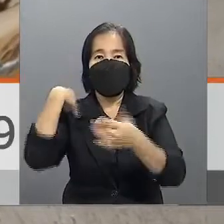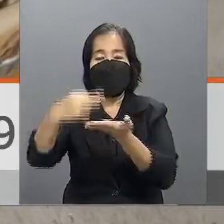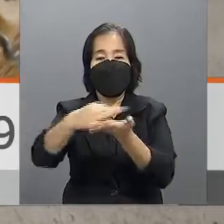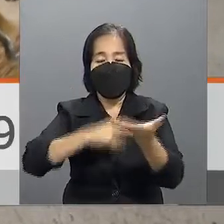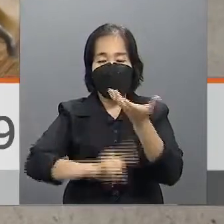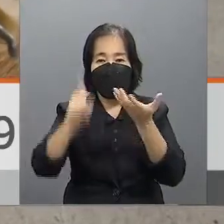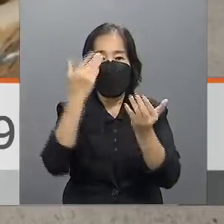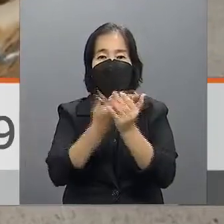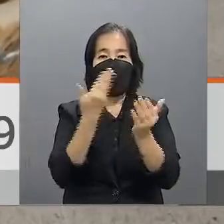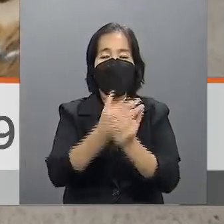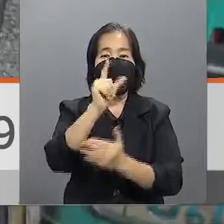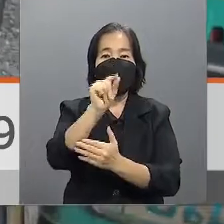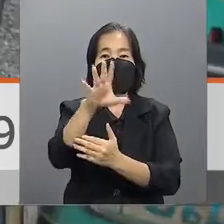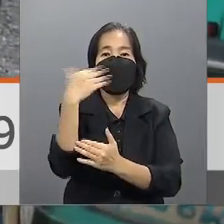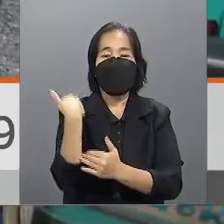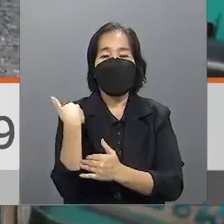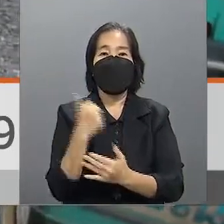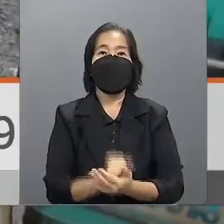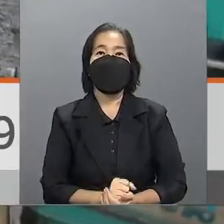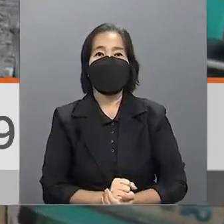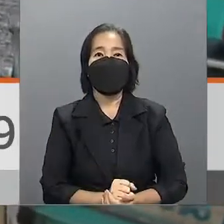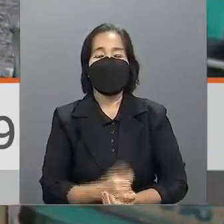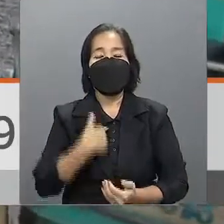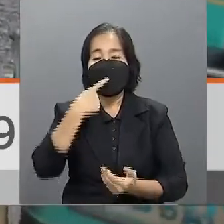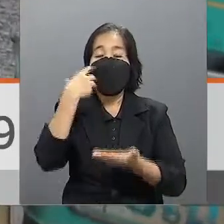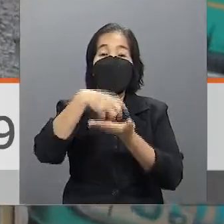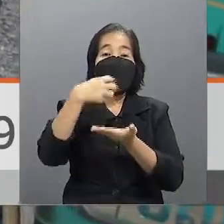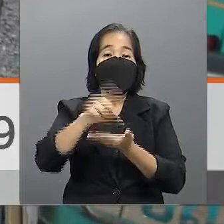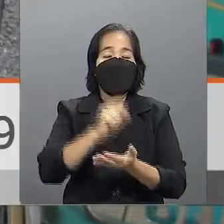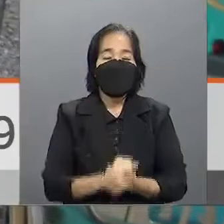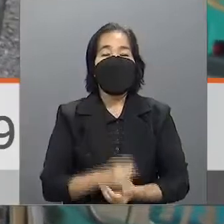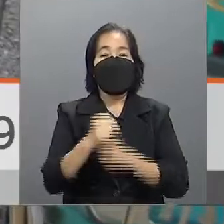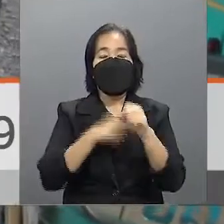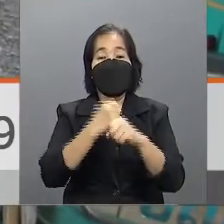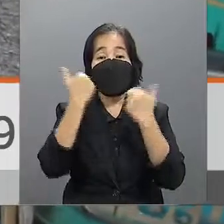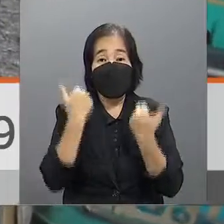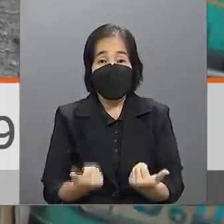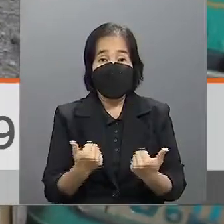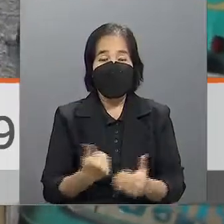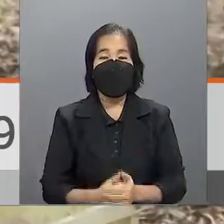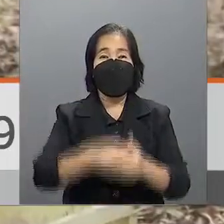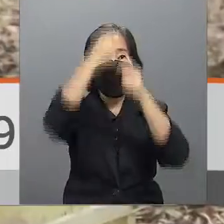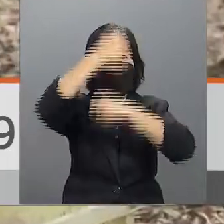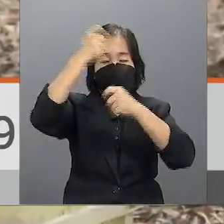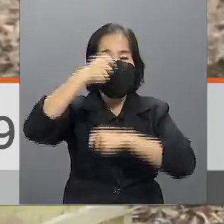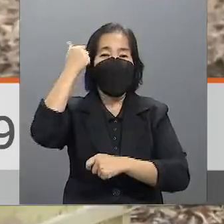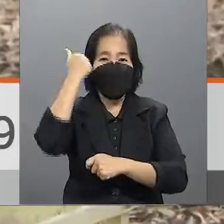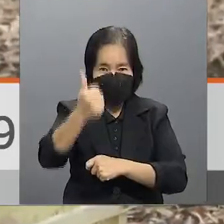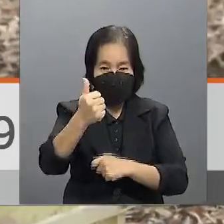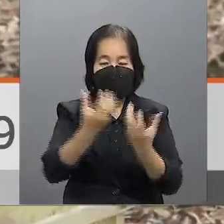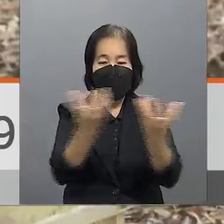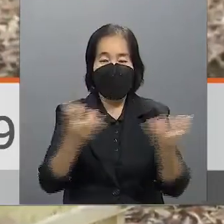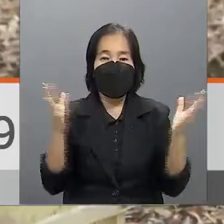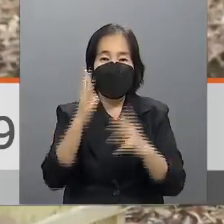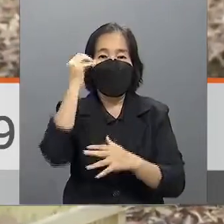าทลุงวิสูตรเล่าว่าปีนี้มังคุดให้ผลผลิตมากกว่าปีที่ผ่านมาแต่ราคากลับตกต่ำเพ